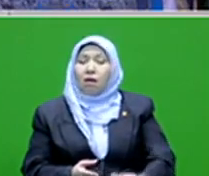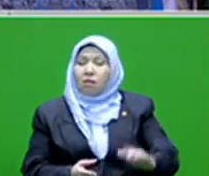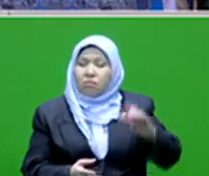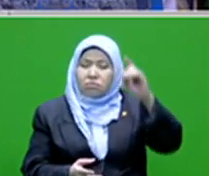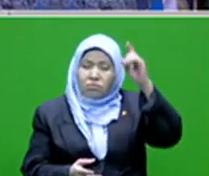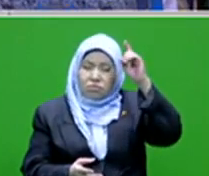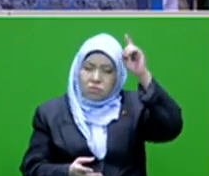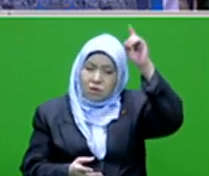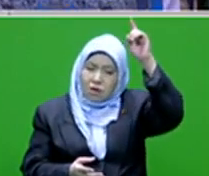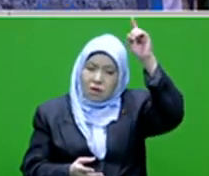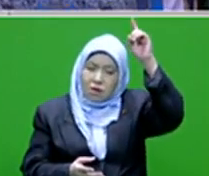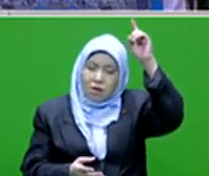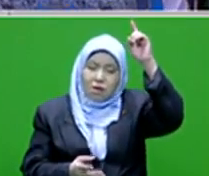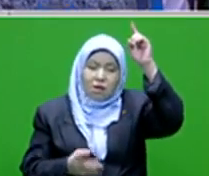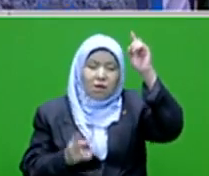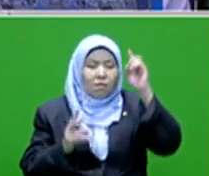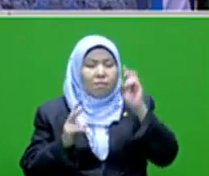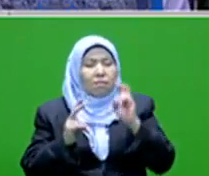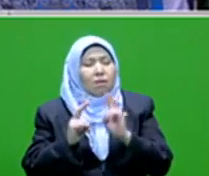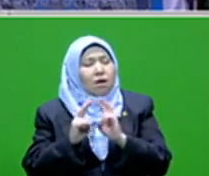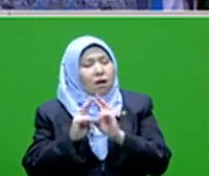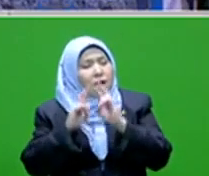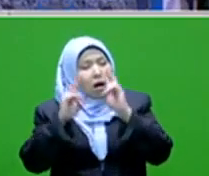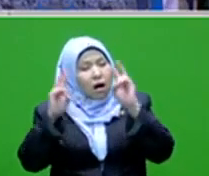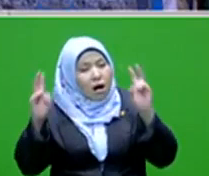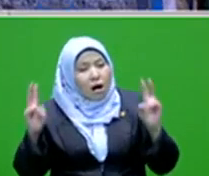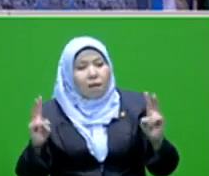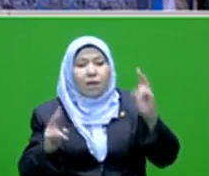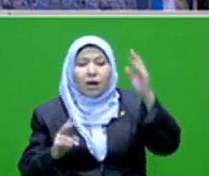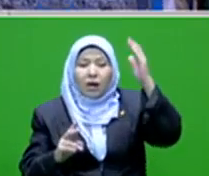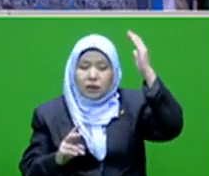والله أعلم بما